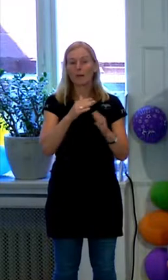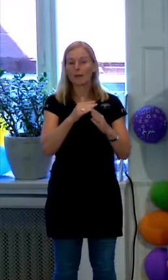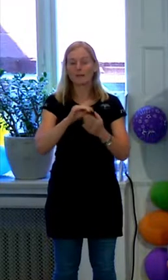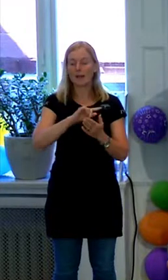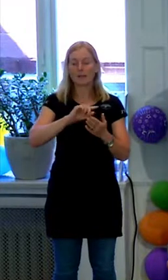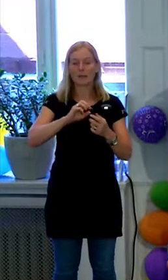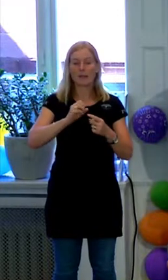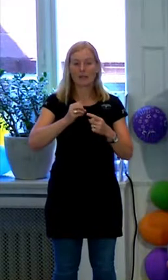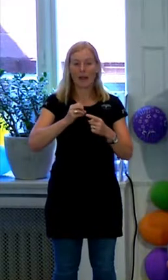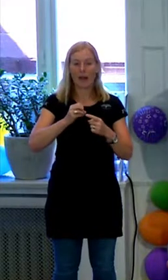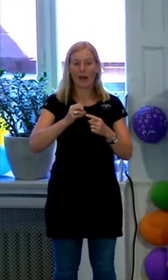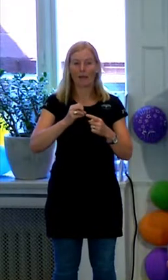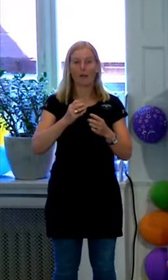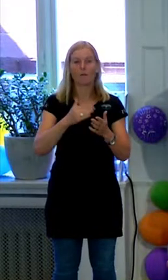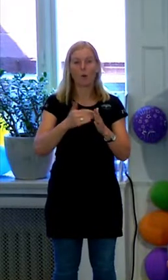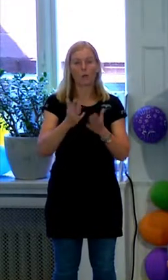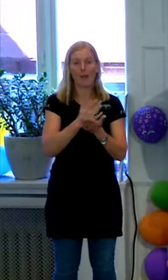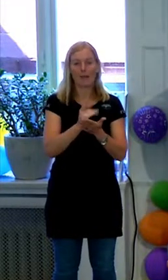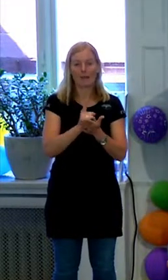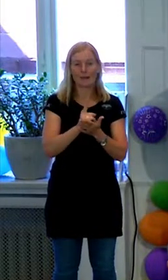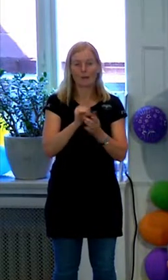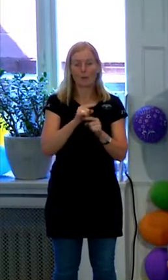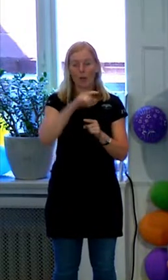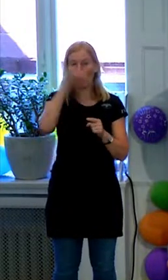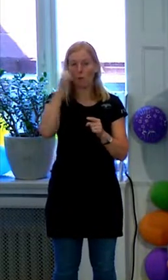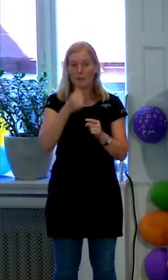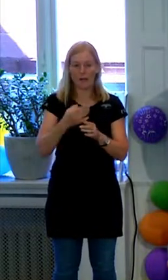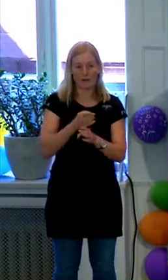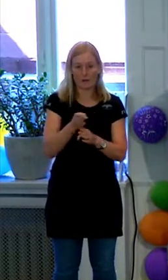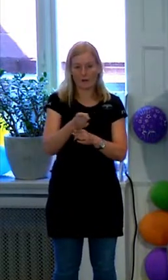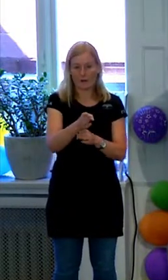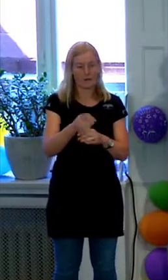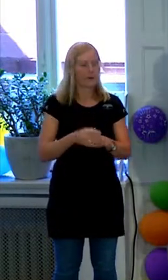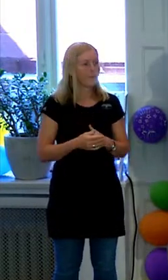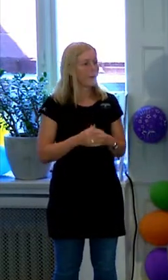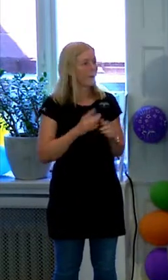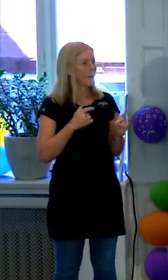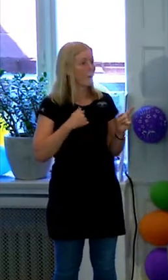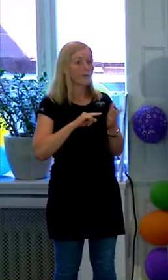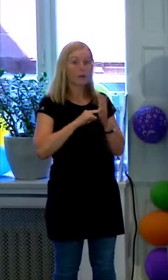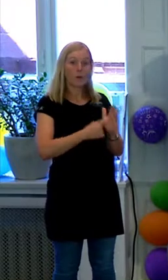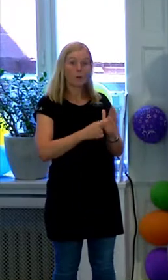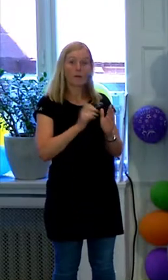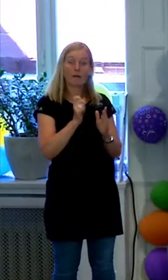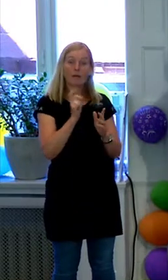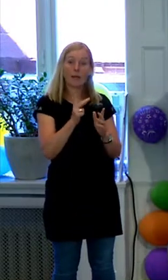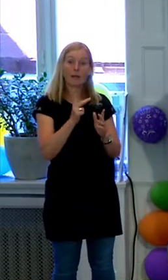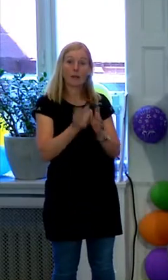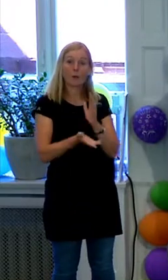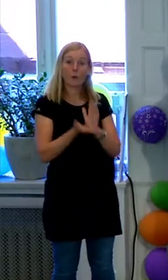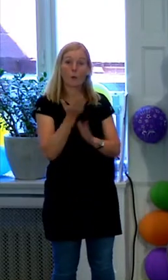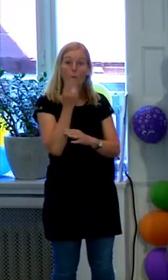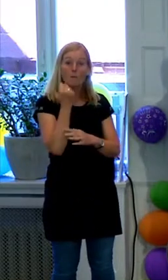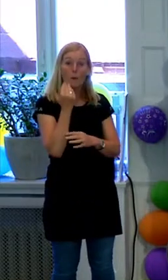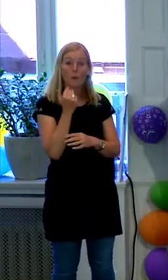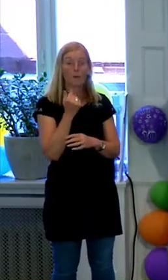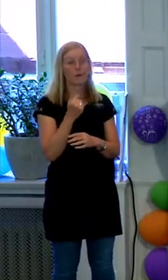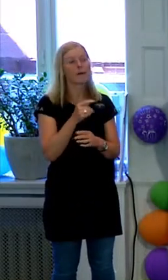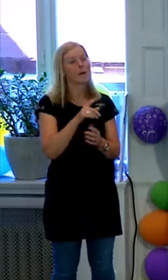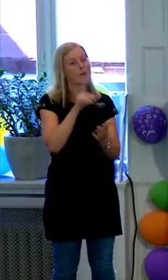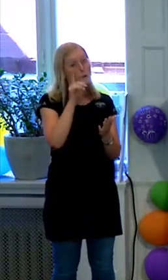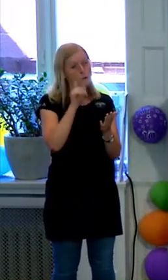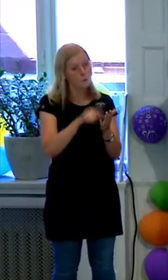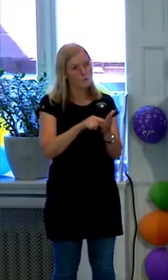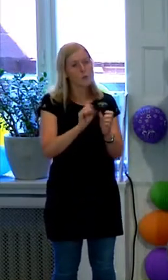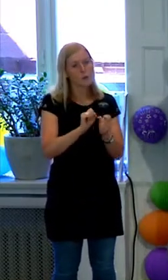stadskärna, en medeltida stadskärna som är väldigt komplicerad att ta sig igenom. Per? Jag skulle understryka det Fredrik var inne på här, att det för att det ska